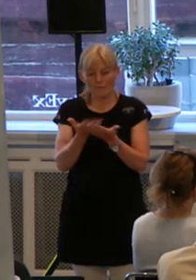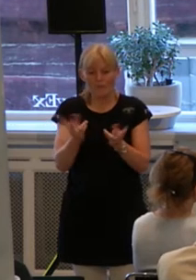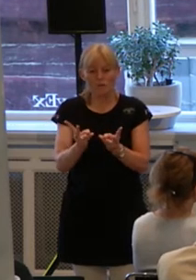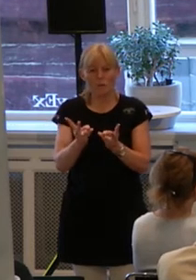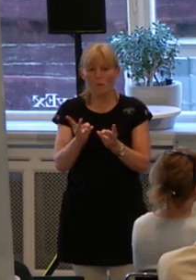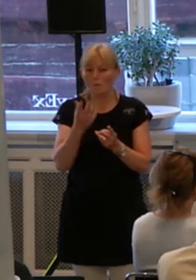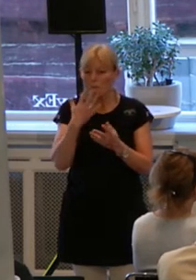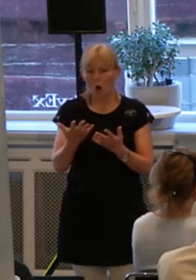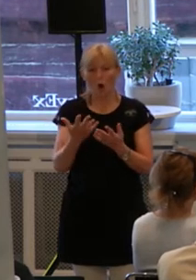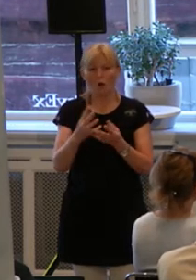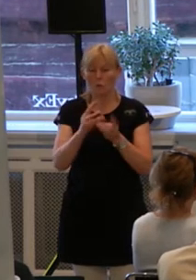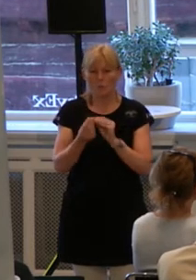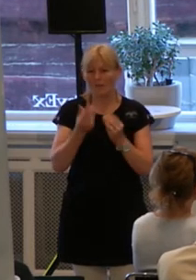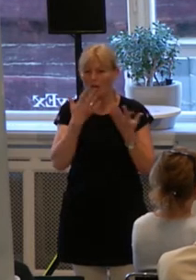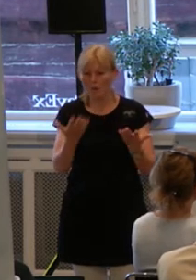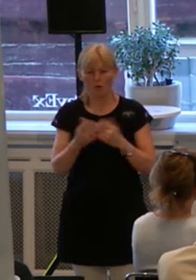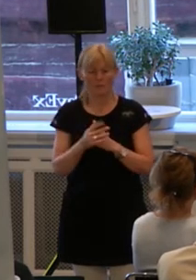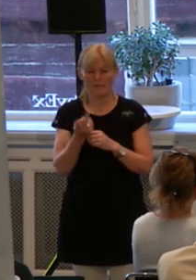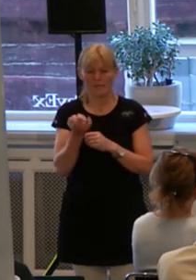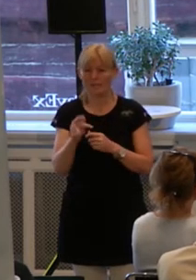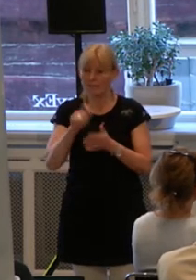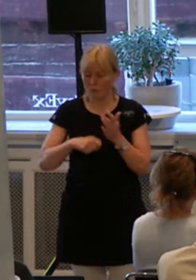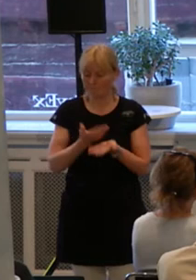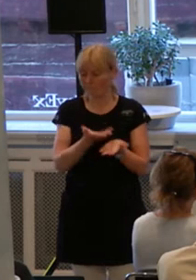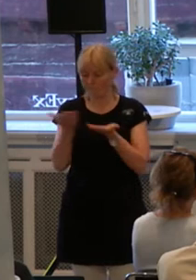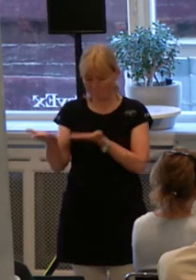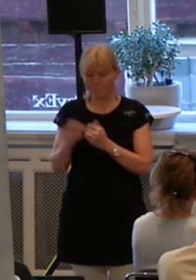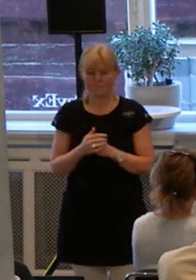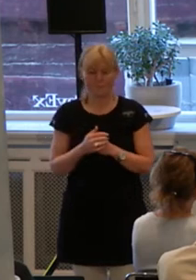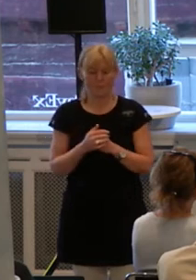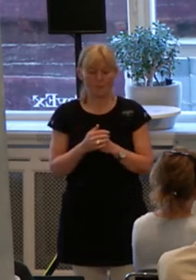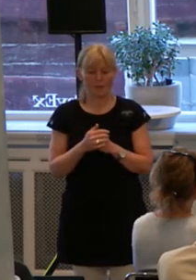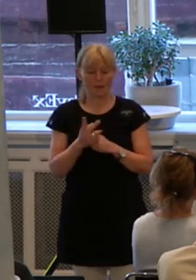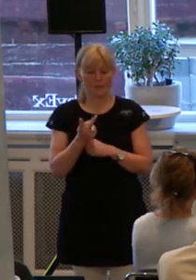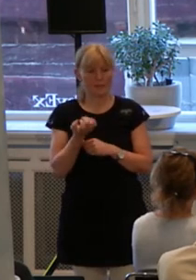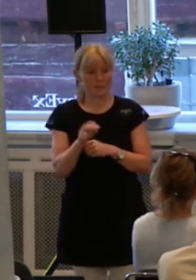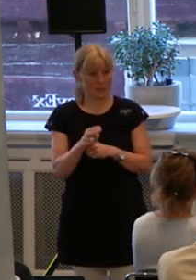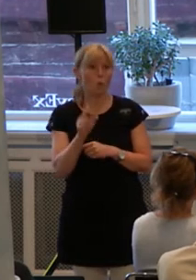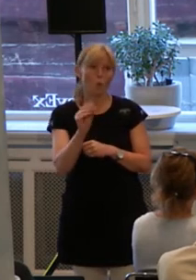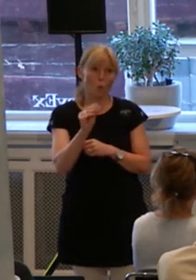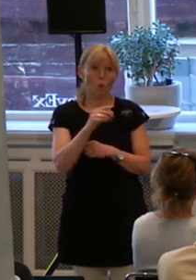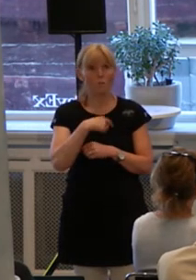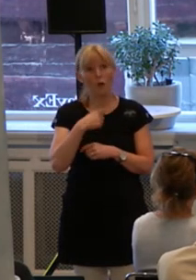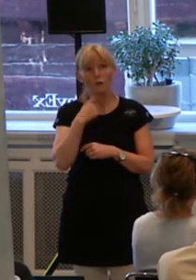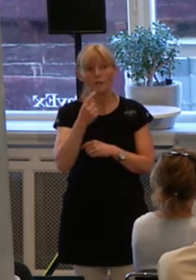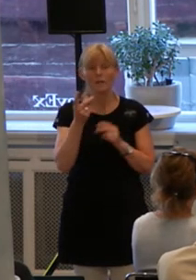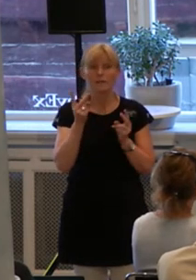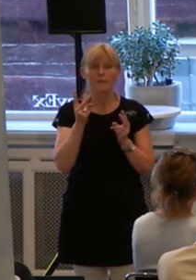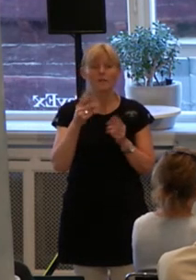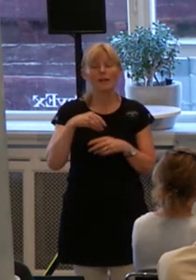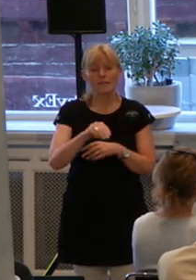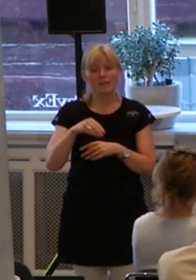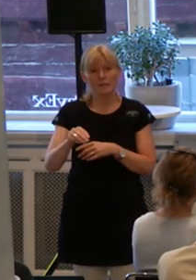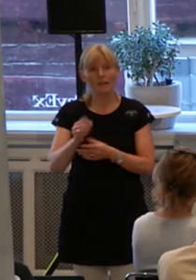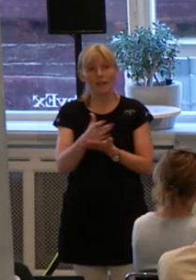så väldigt konstruktivt? Ska vi börja med Kerstin? Vad är det ni har gjort? Vi har satsat en del